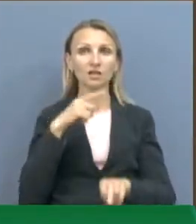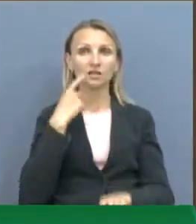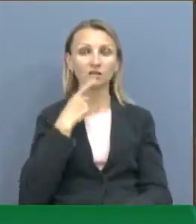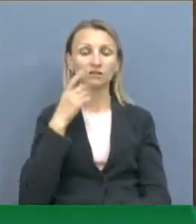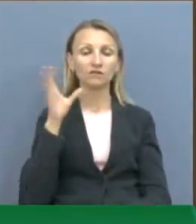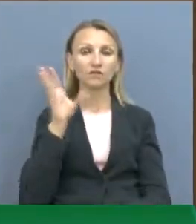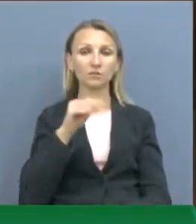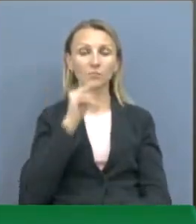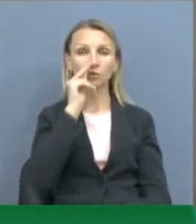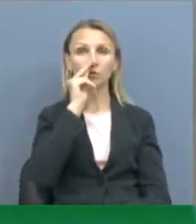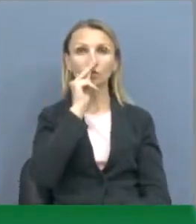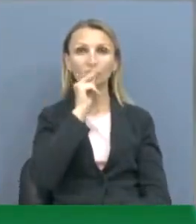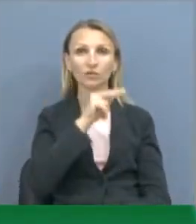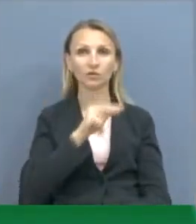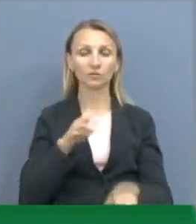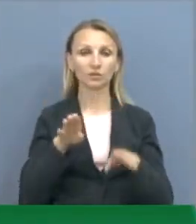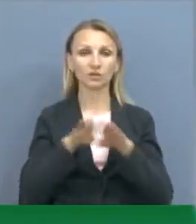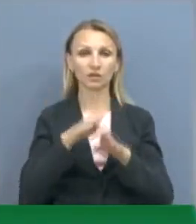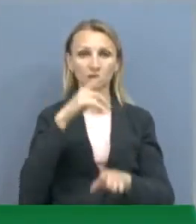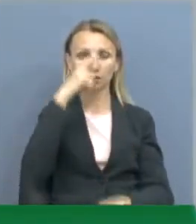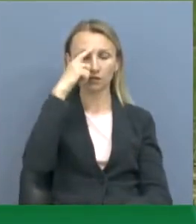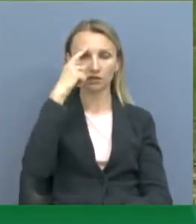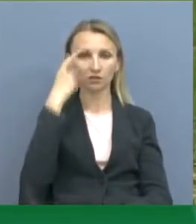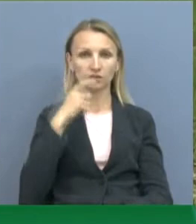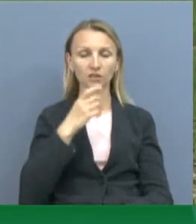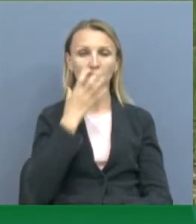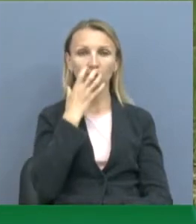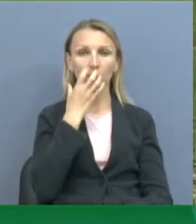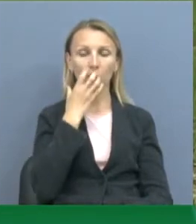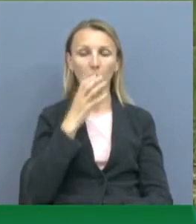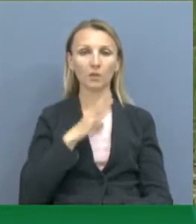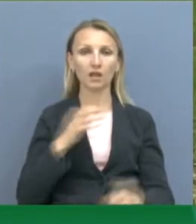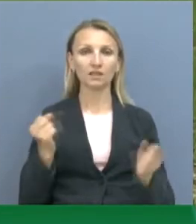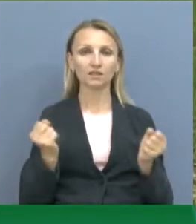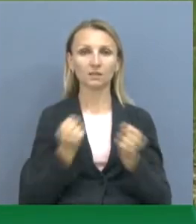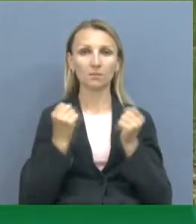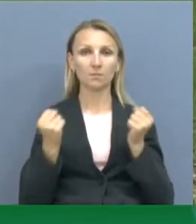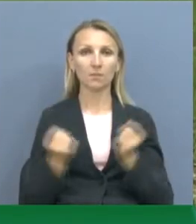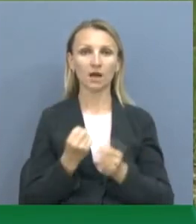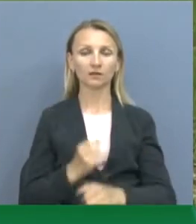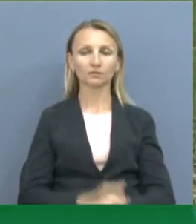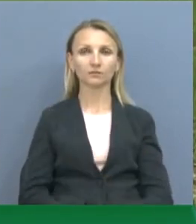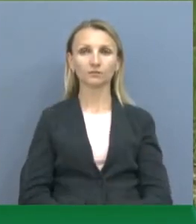всему виной аномально теплая зима. Жамал Габдуллина, Павел